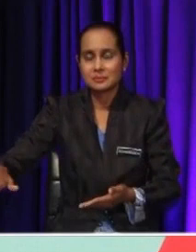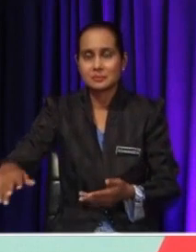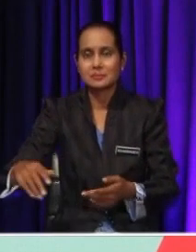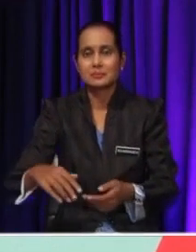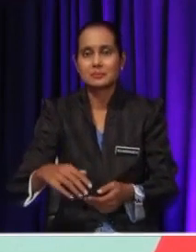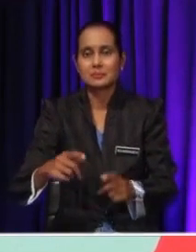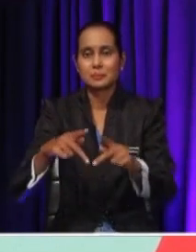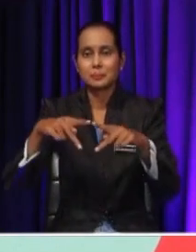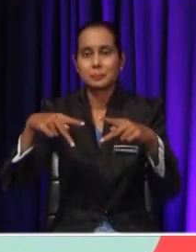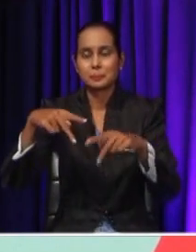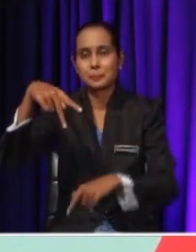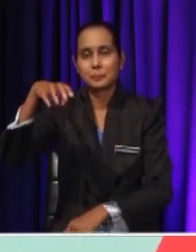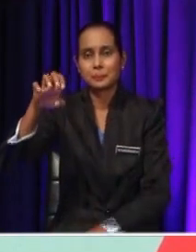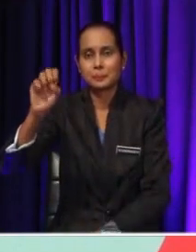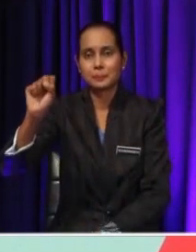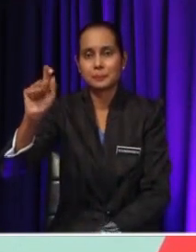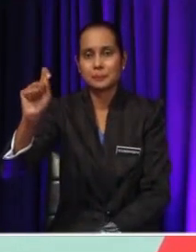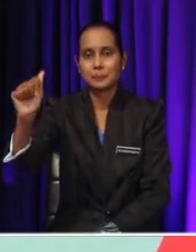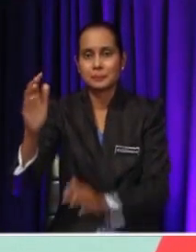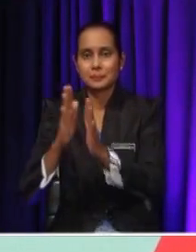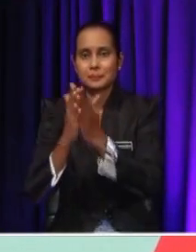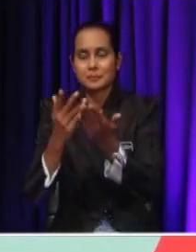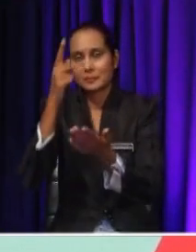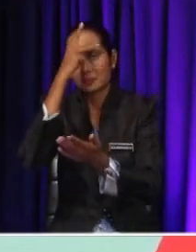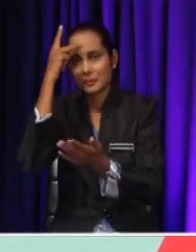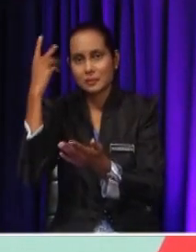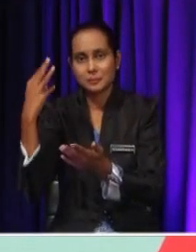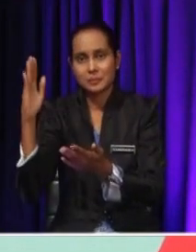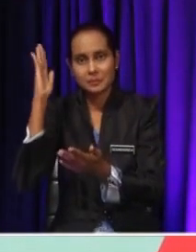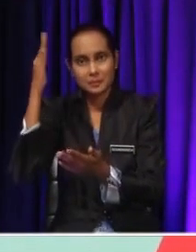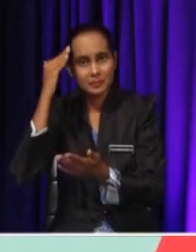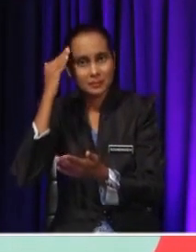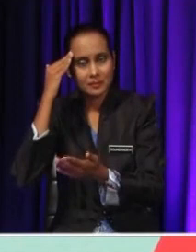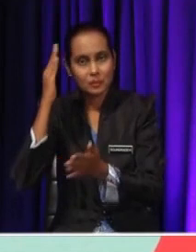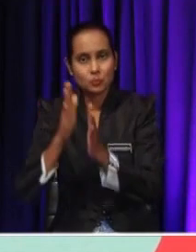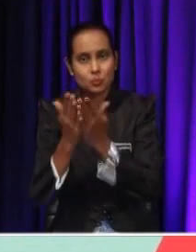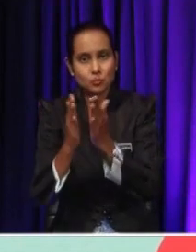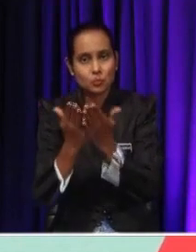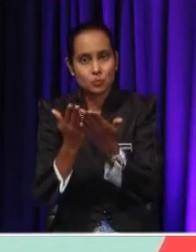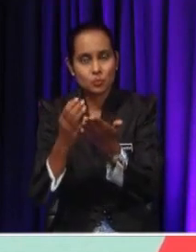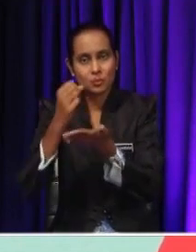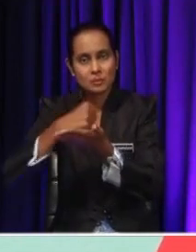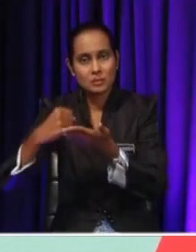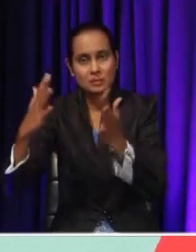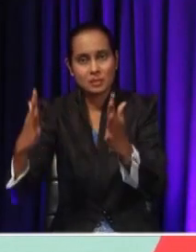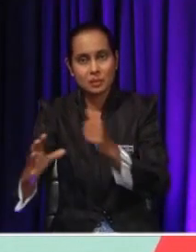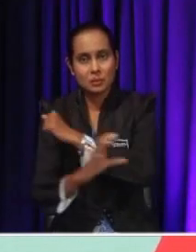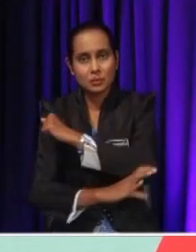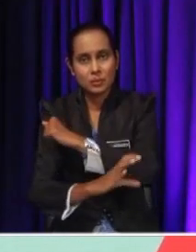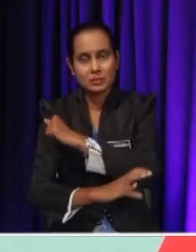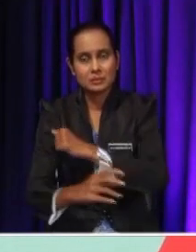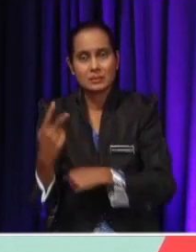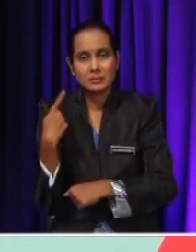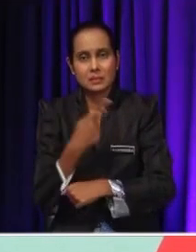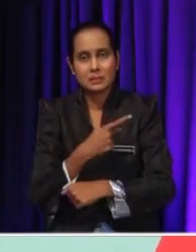di situ mereka akan dapat mengetahui tentang buku-buku sastrawan negara kita dan ibu bapak perlulah